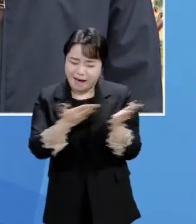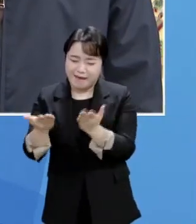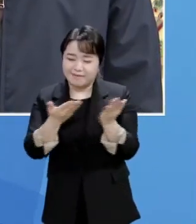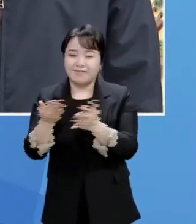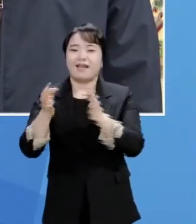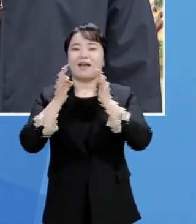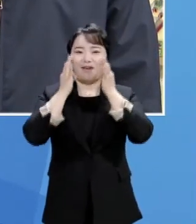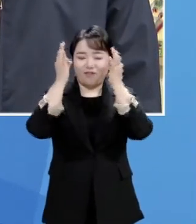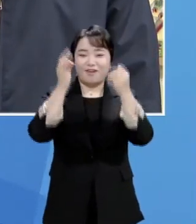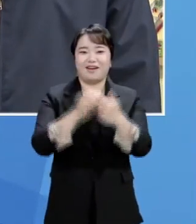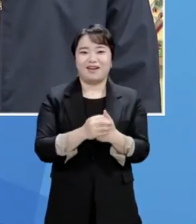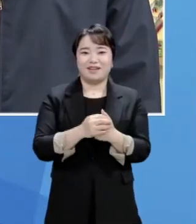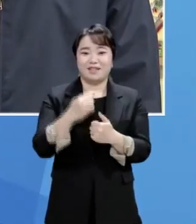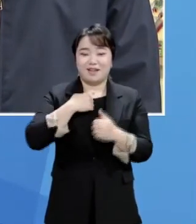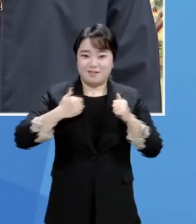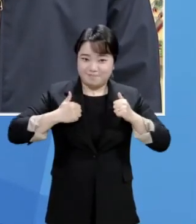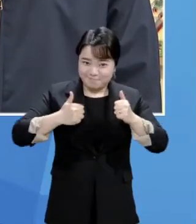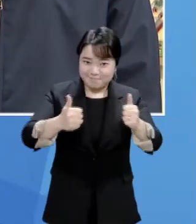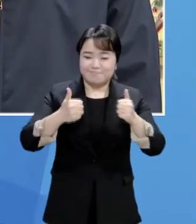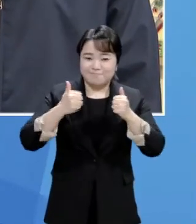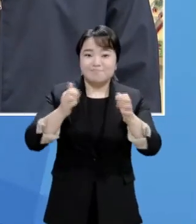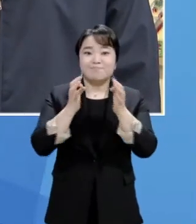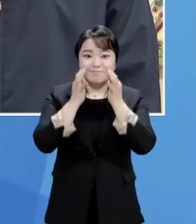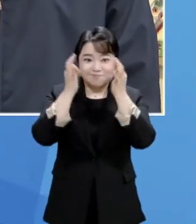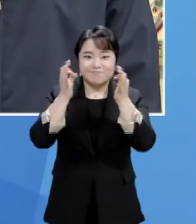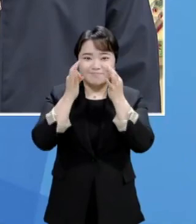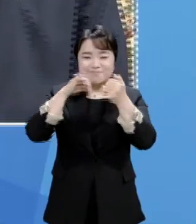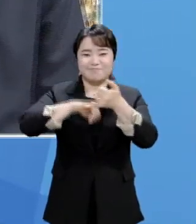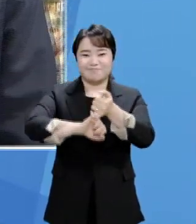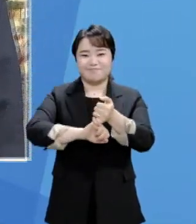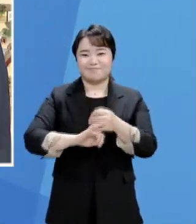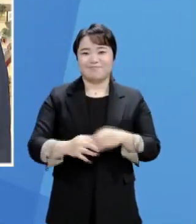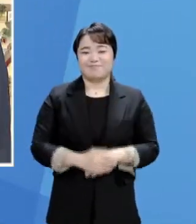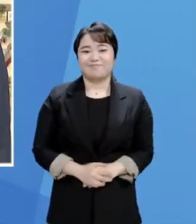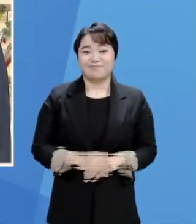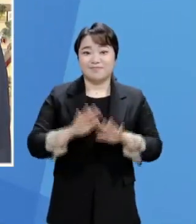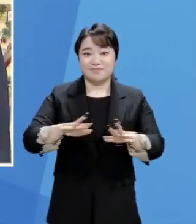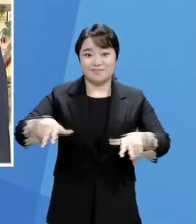하고 저희들도 열심히 친절하게 잘하도록 하겠습니다.